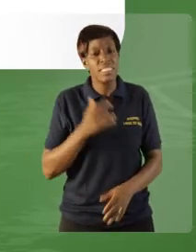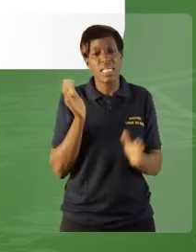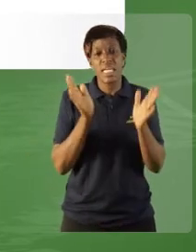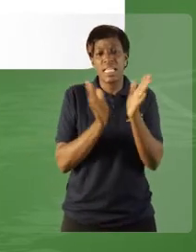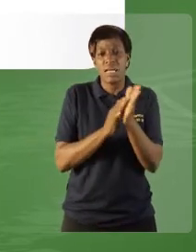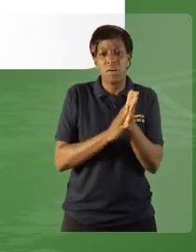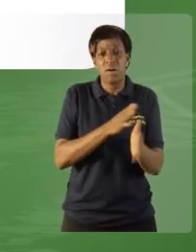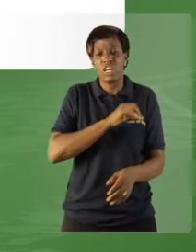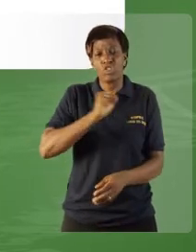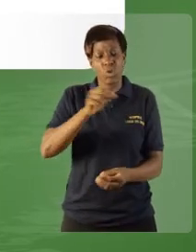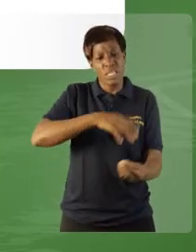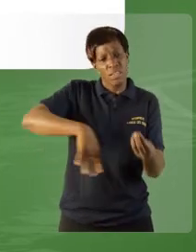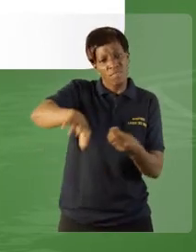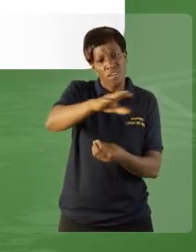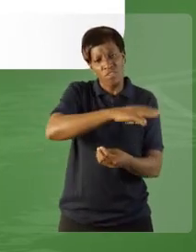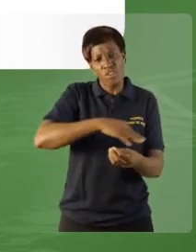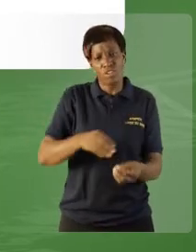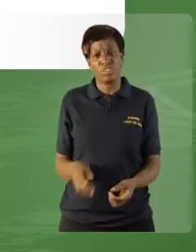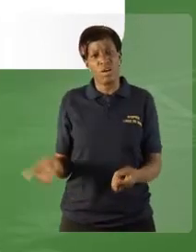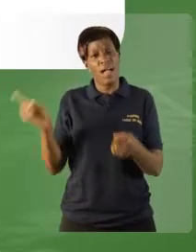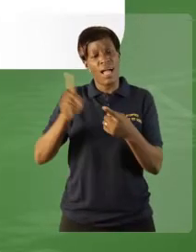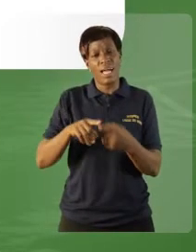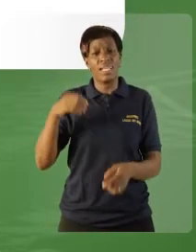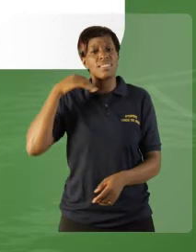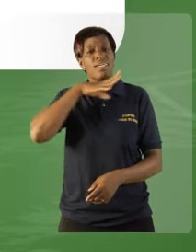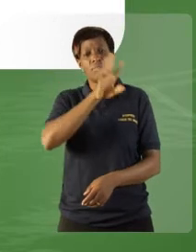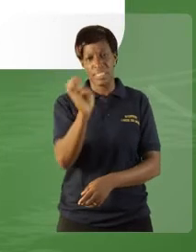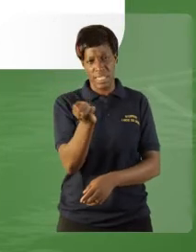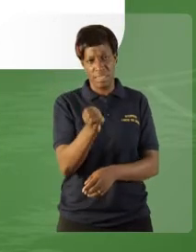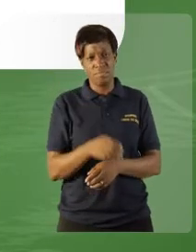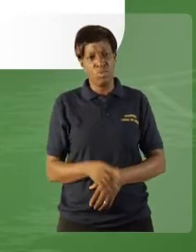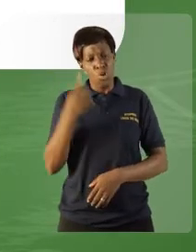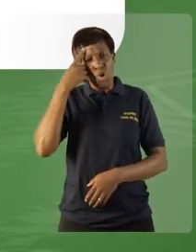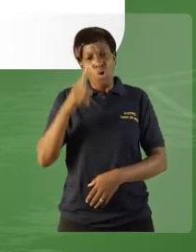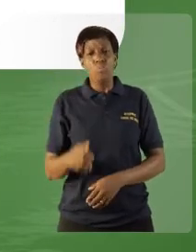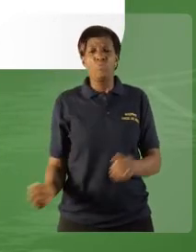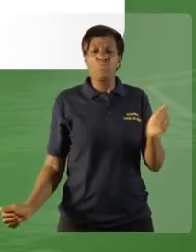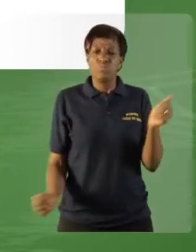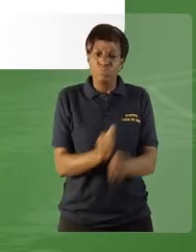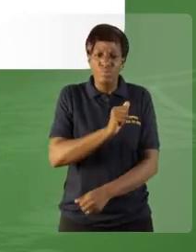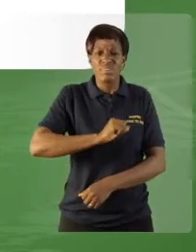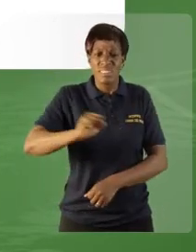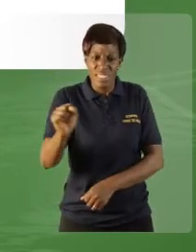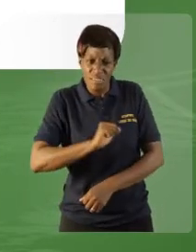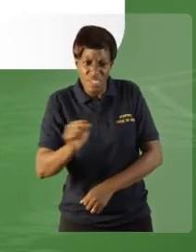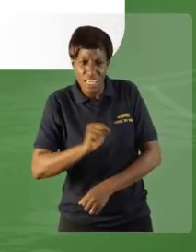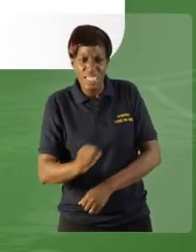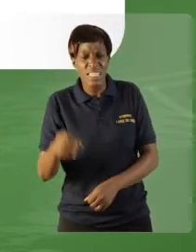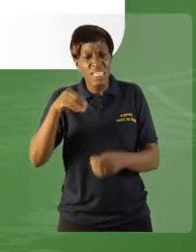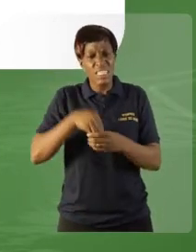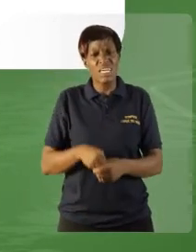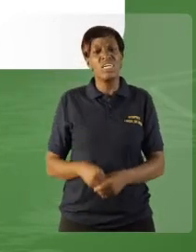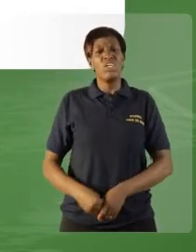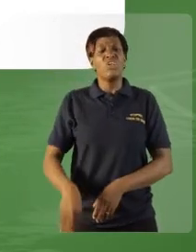son environnement immédiat à la salubrité. Pour plus d'efficacité et de pertinence dans leur